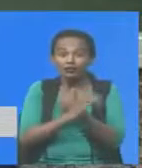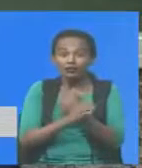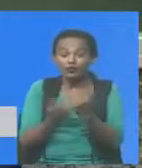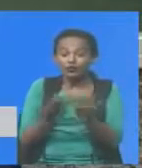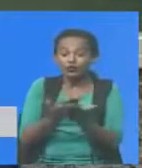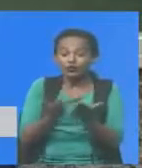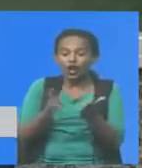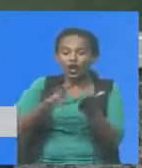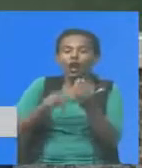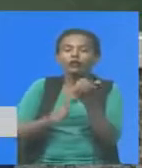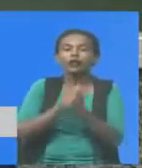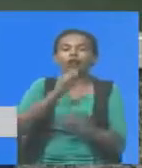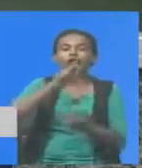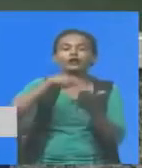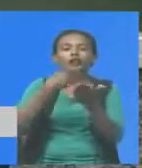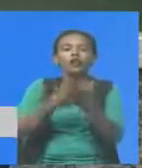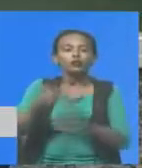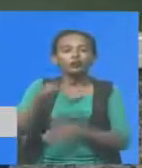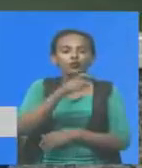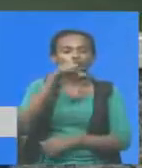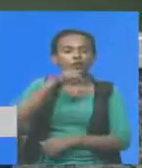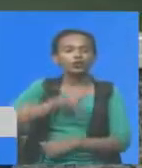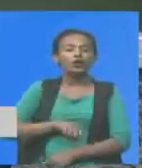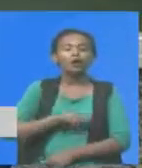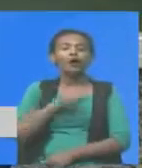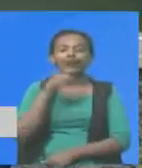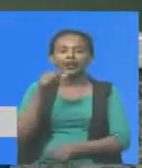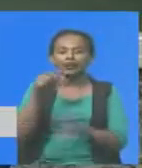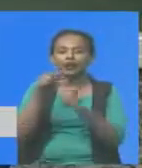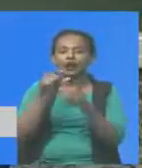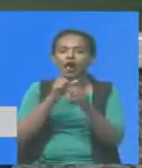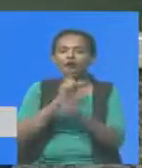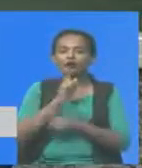የጣለ የነበረ መሆኑ የማይካድ ሀቅ ነው።